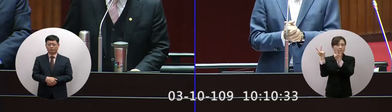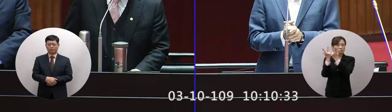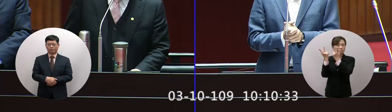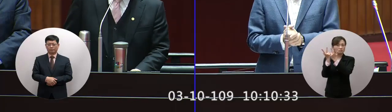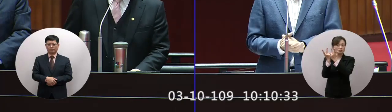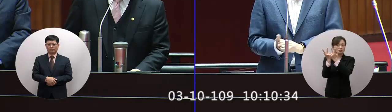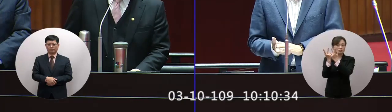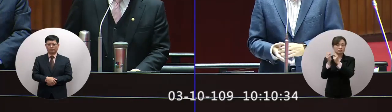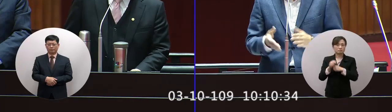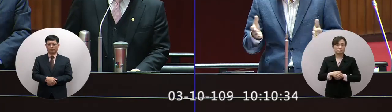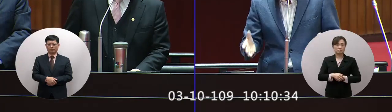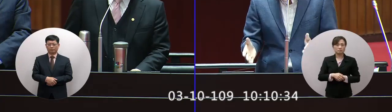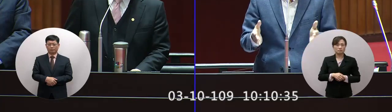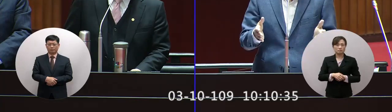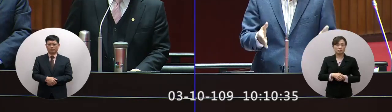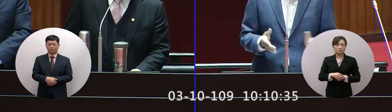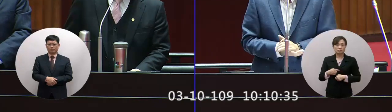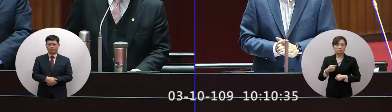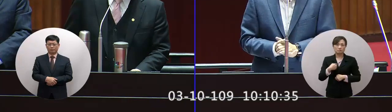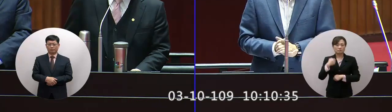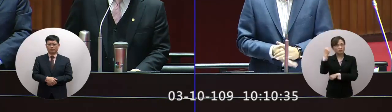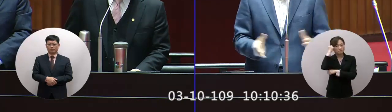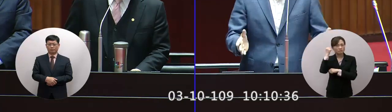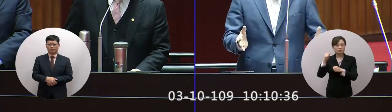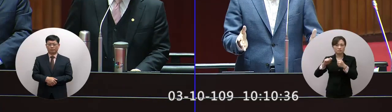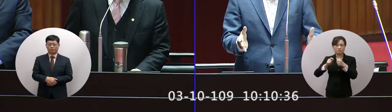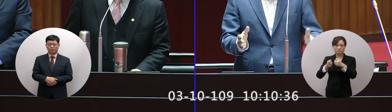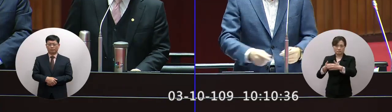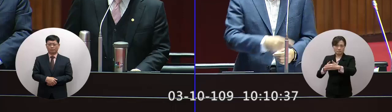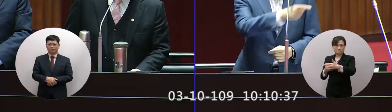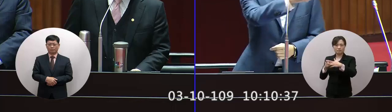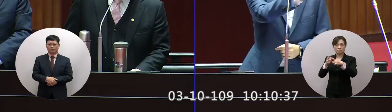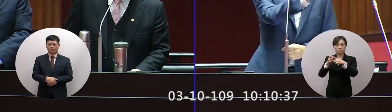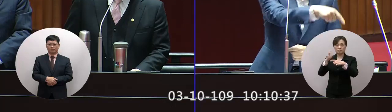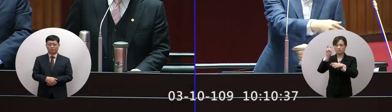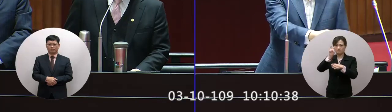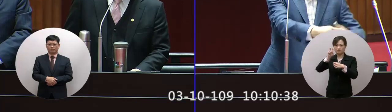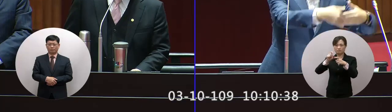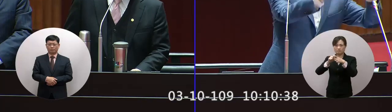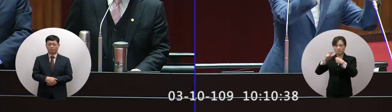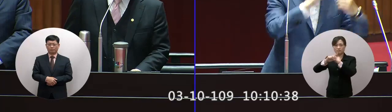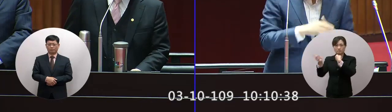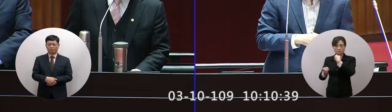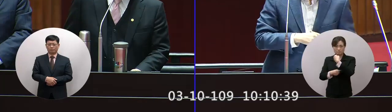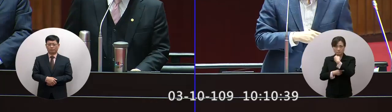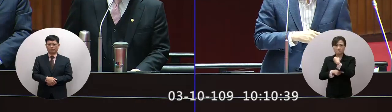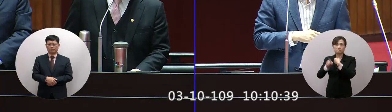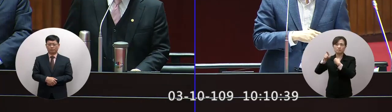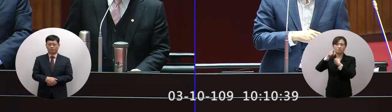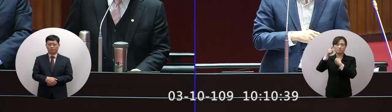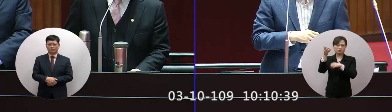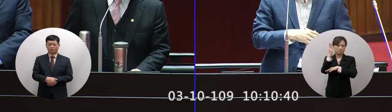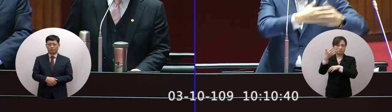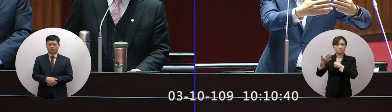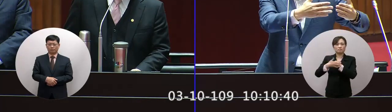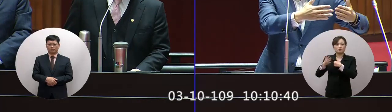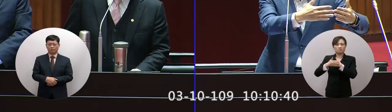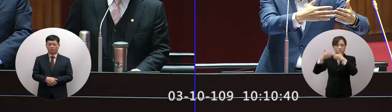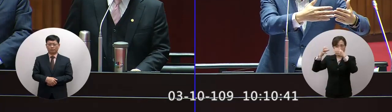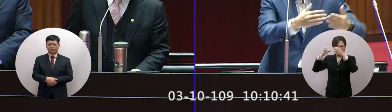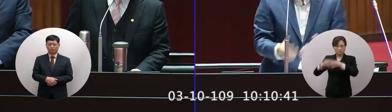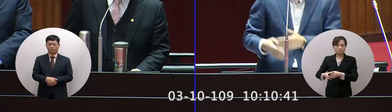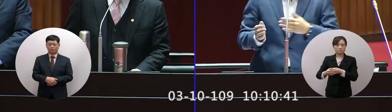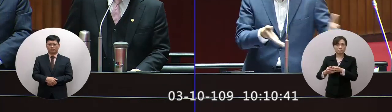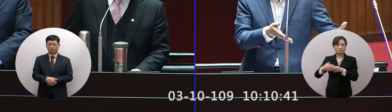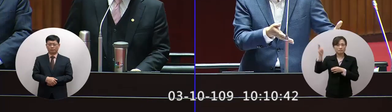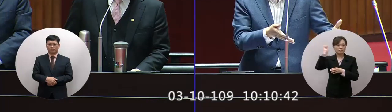哇，我住在20米，不好意思，你就要来帮我装隔音墙，为什